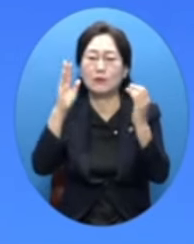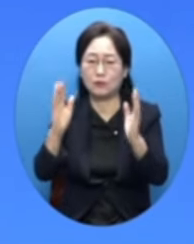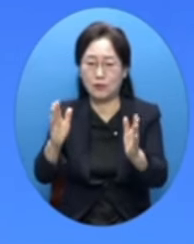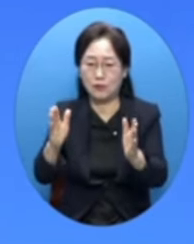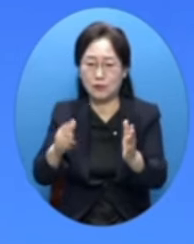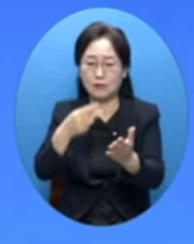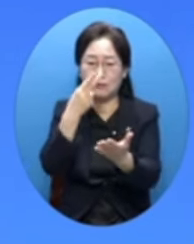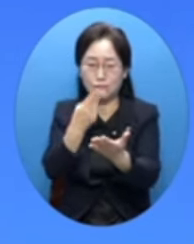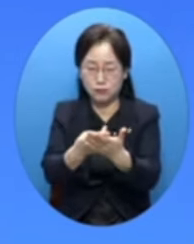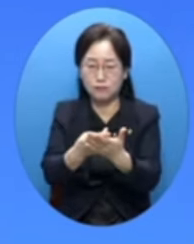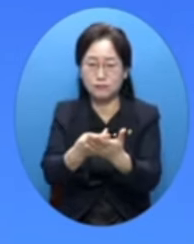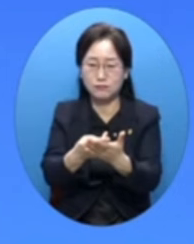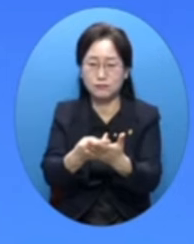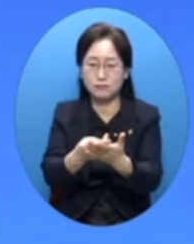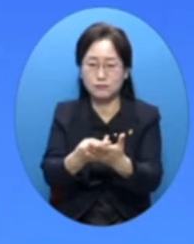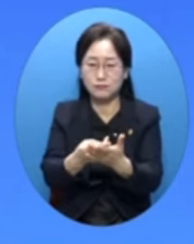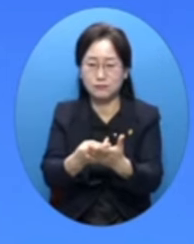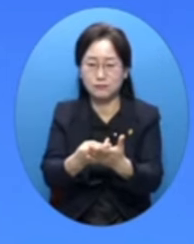누워있는 신사가 됐습니다.